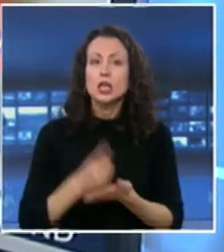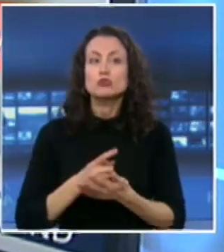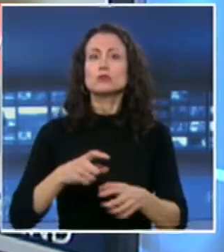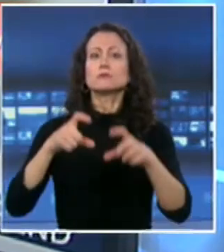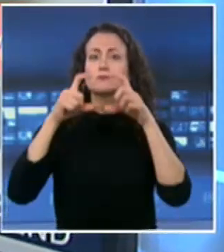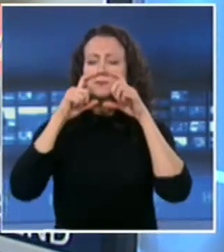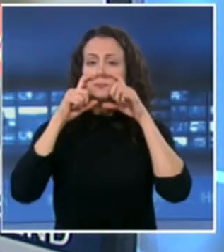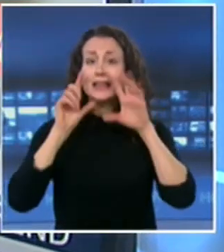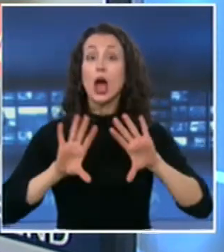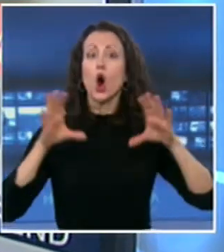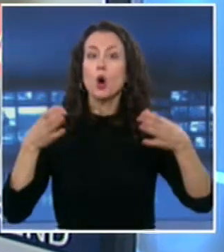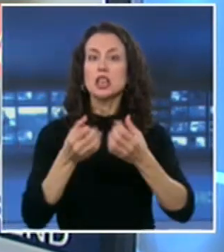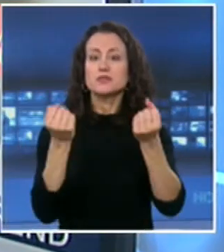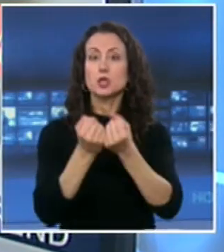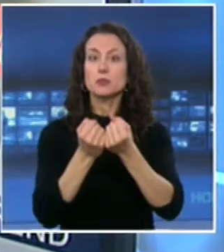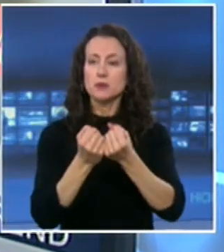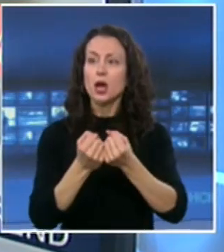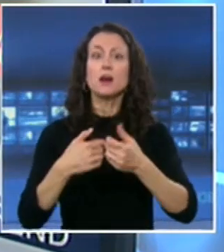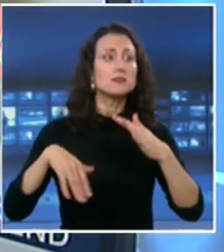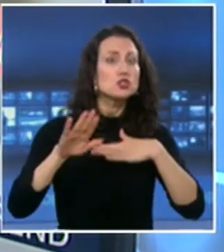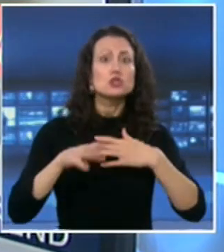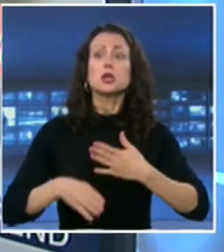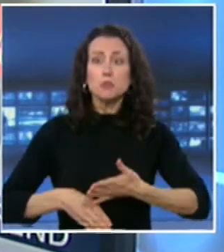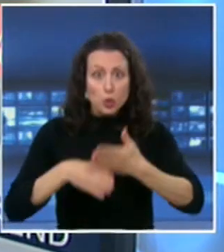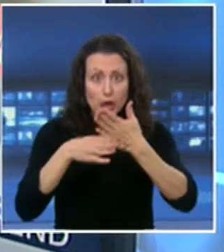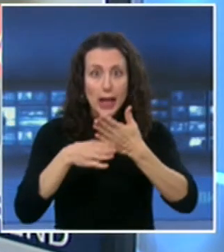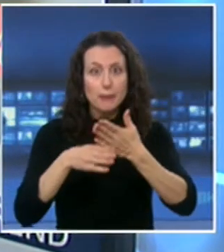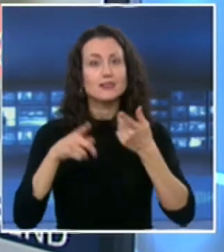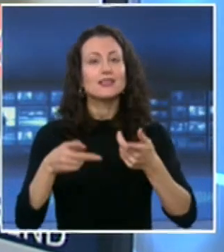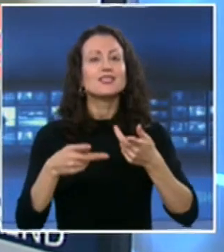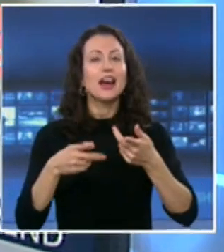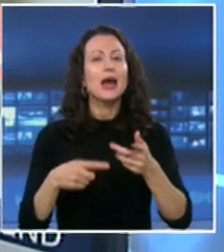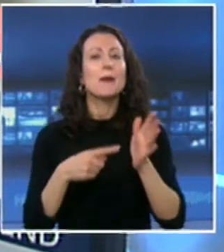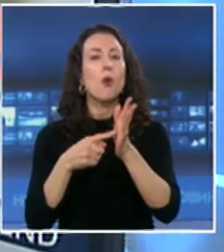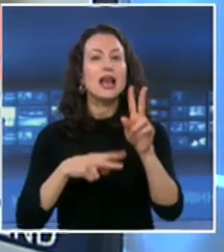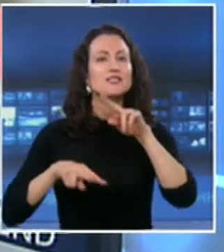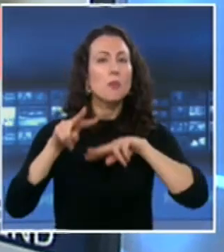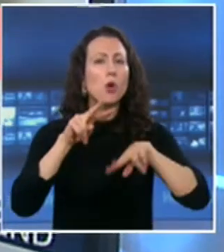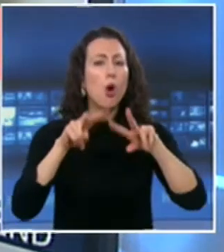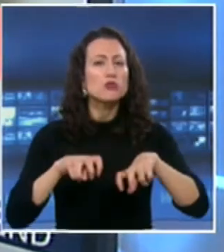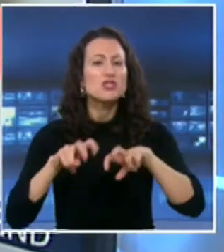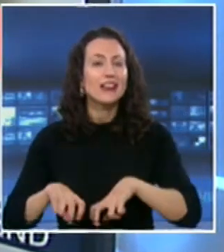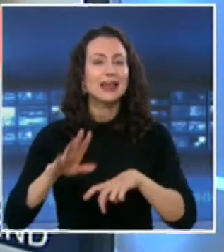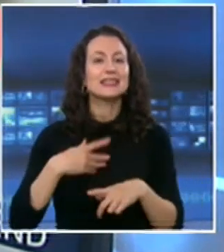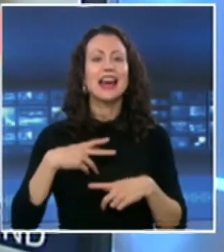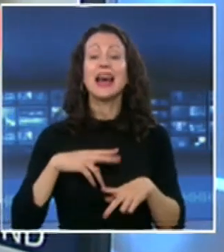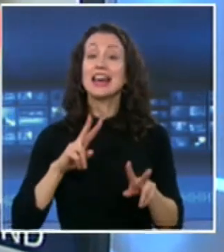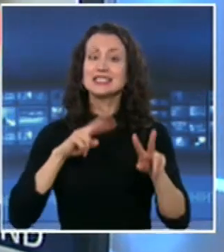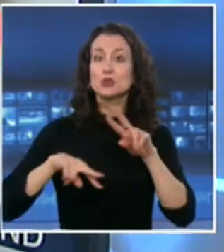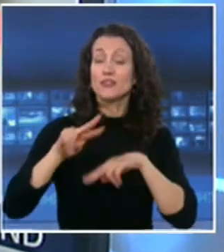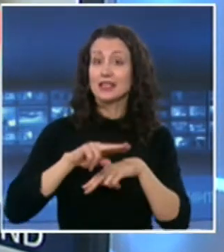на обществени места среща най-голяма подкрепа. Това показва проучване на изследователския център Тренд по поръчка на вестник 24